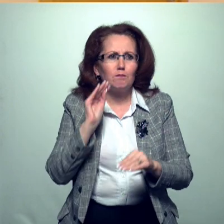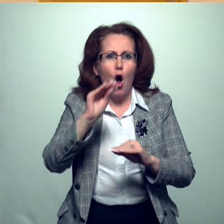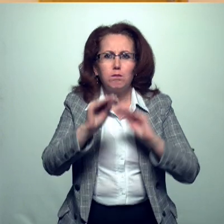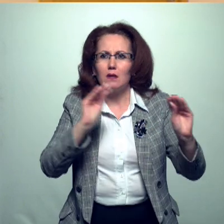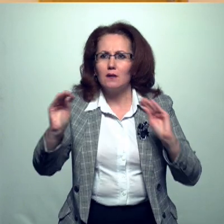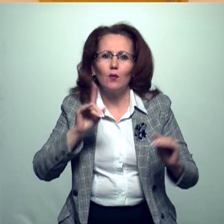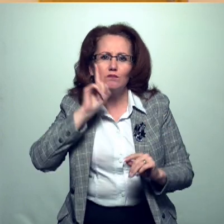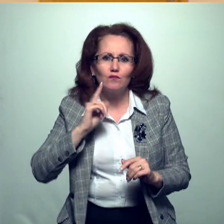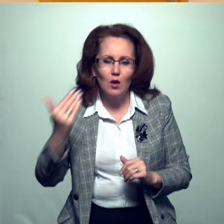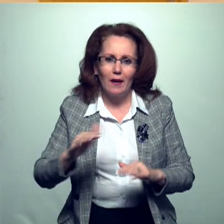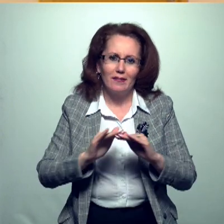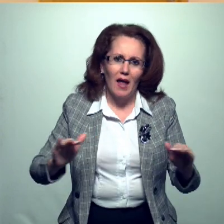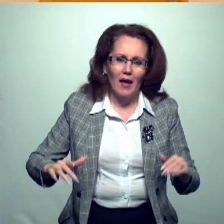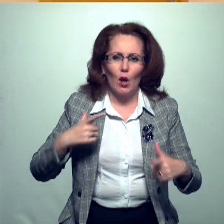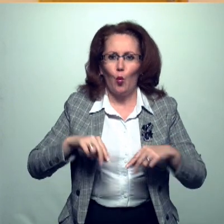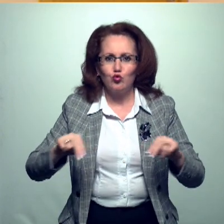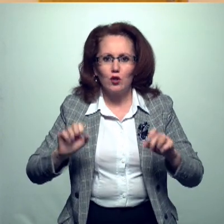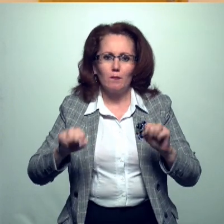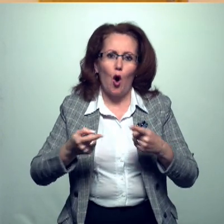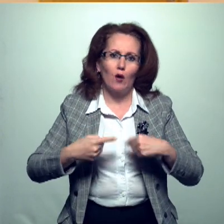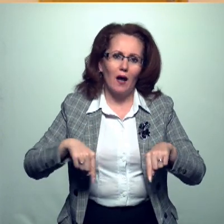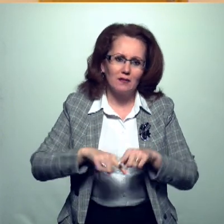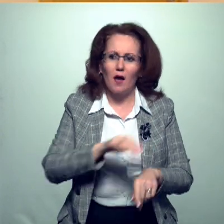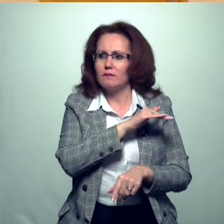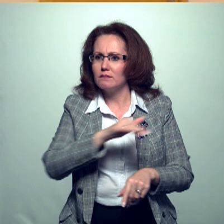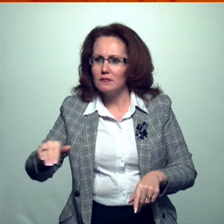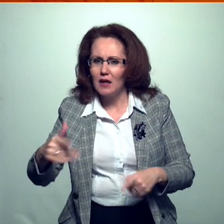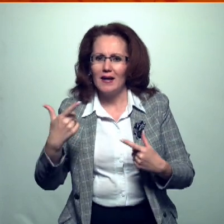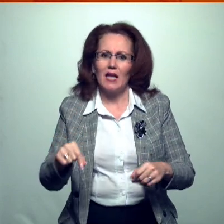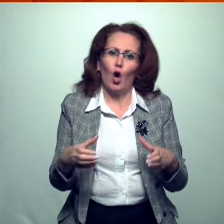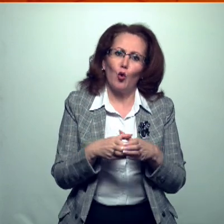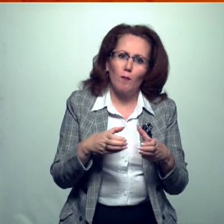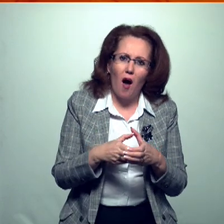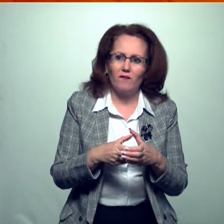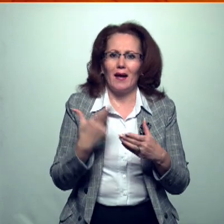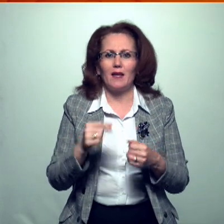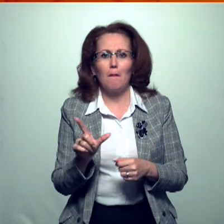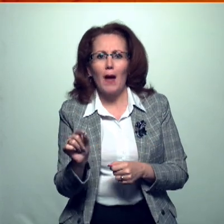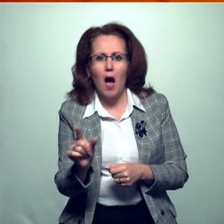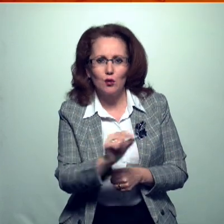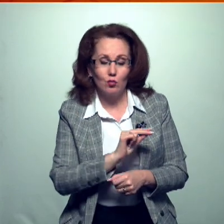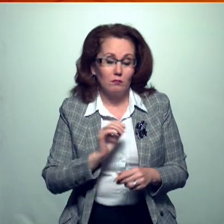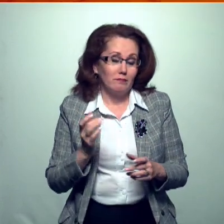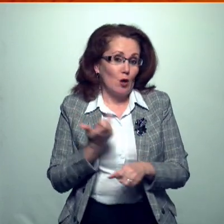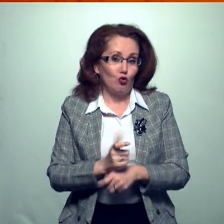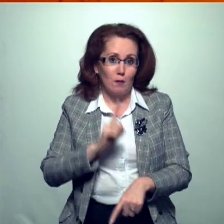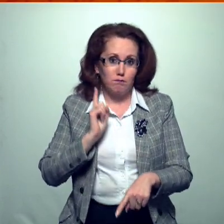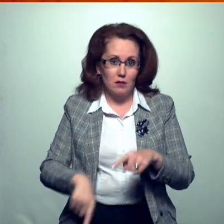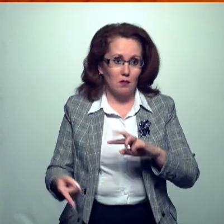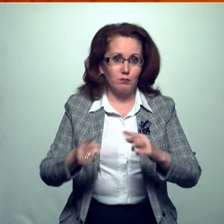позволяет и детям, и учителям организовать работу, где фронтальную, где групповую, где парную. И сделать все это очень